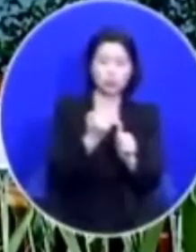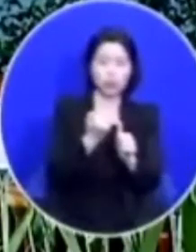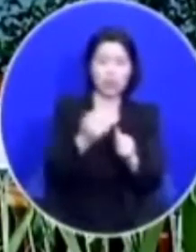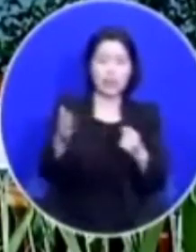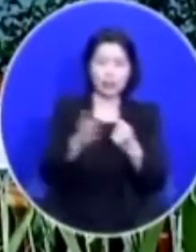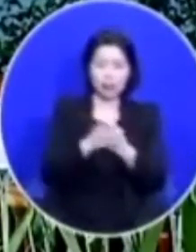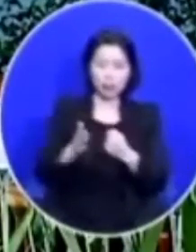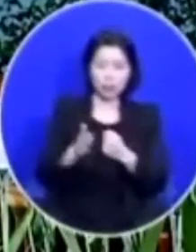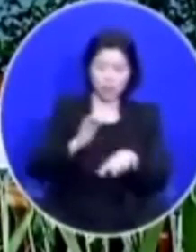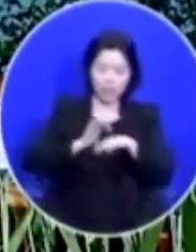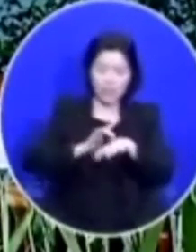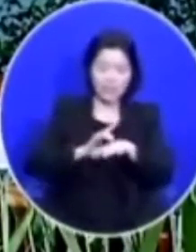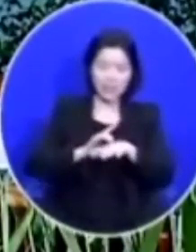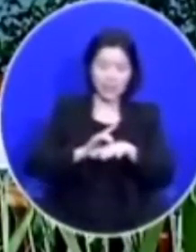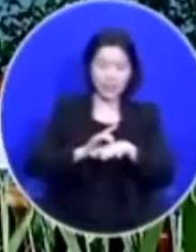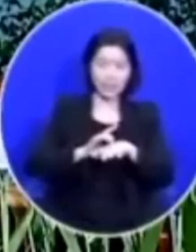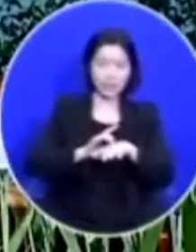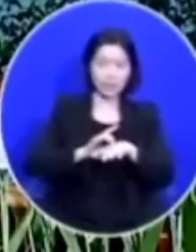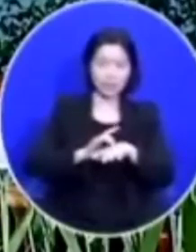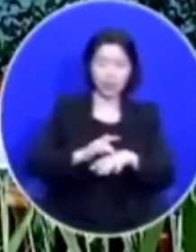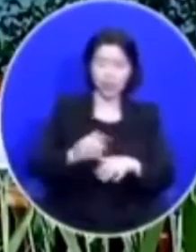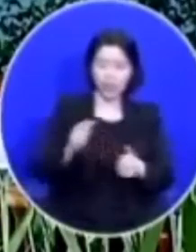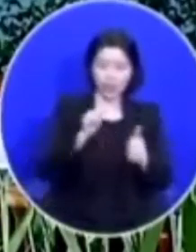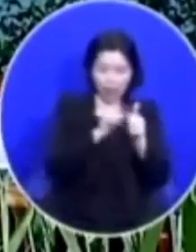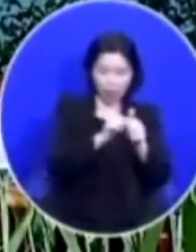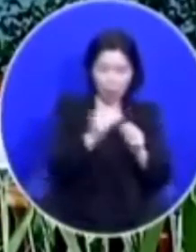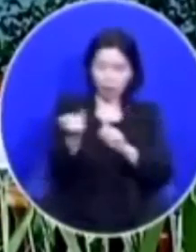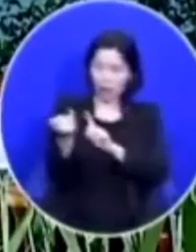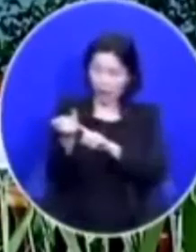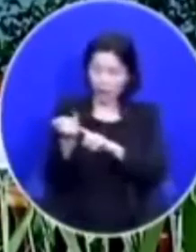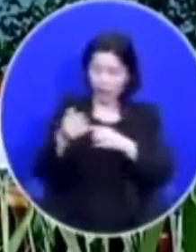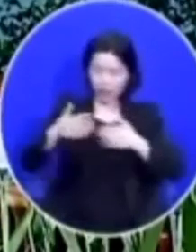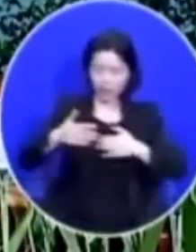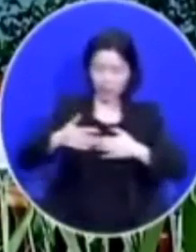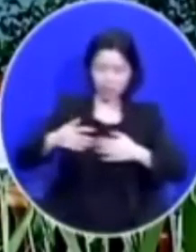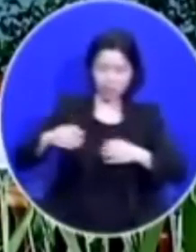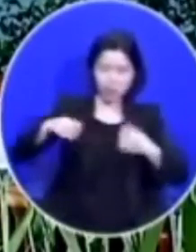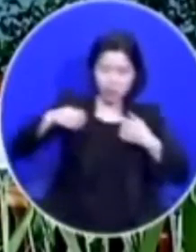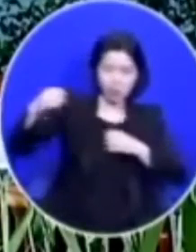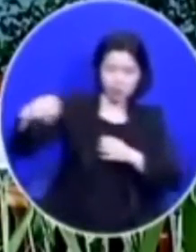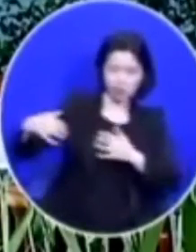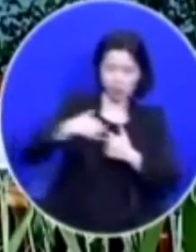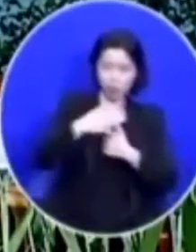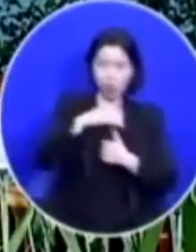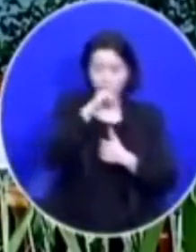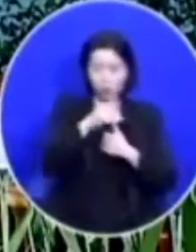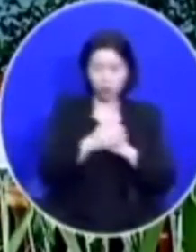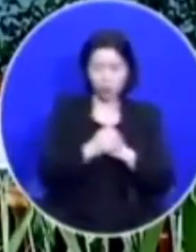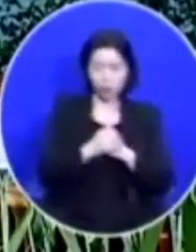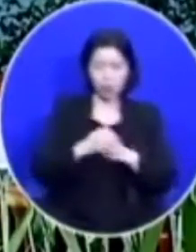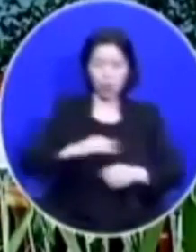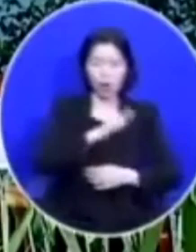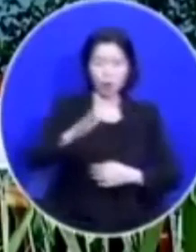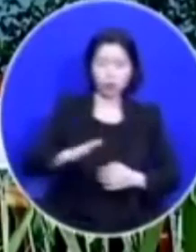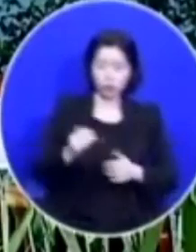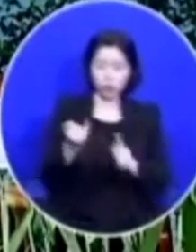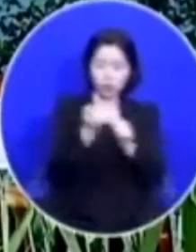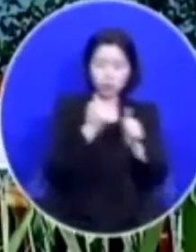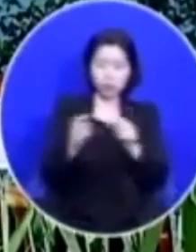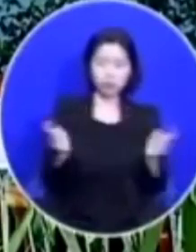그래서 사탄이 남편과 아내 사이 를 치고 있는 겁니다 우리가 부부싸움 왜